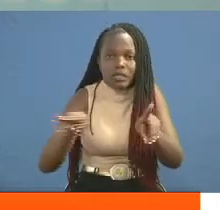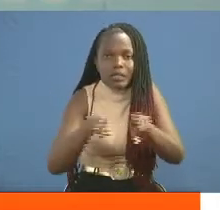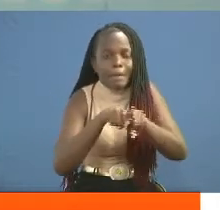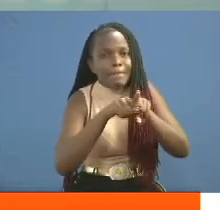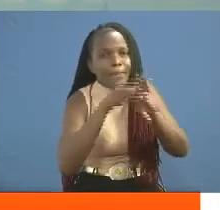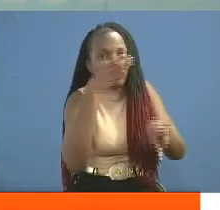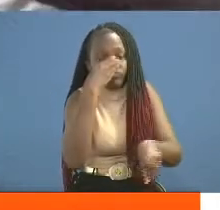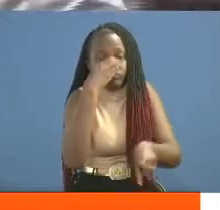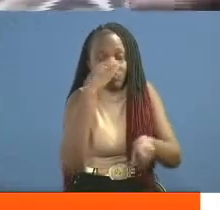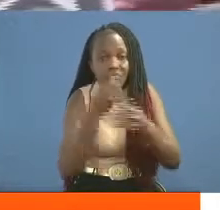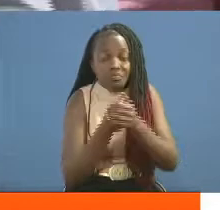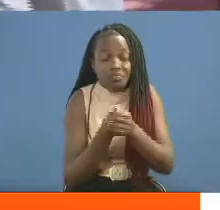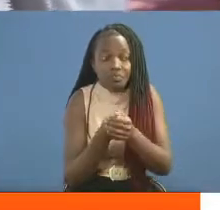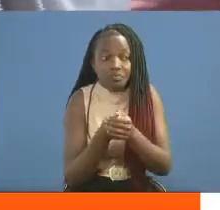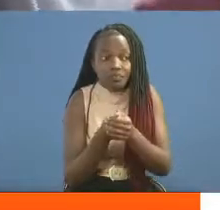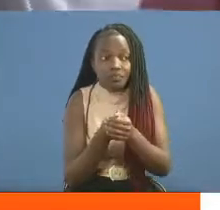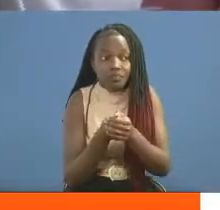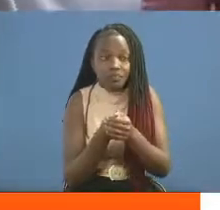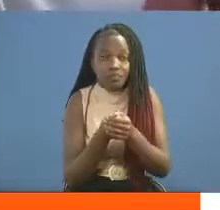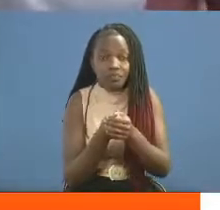Ruto.